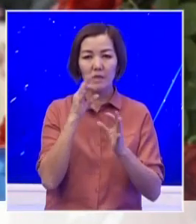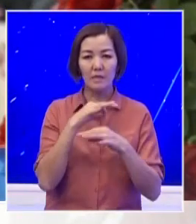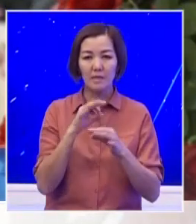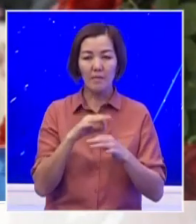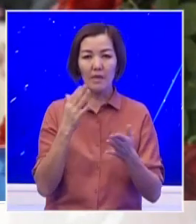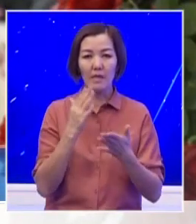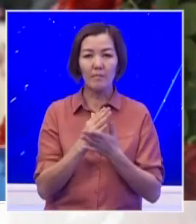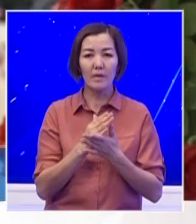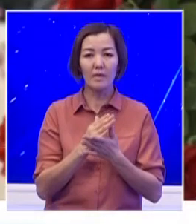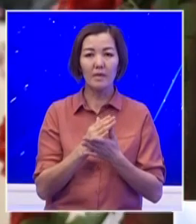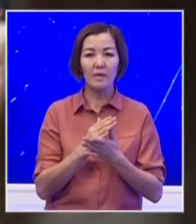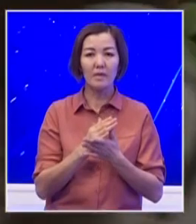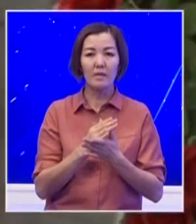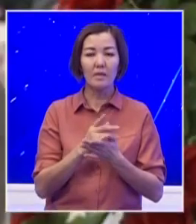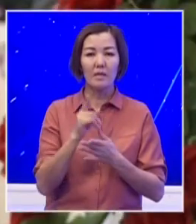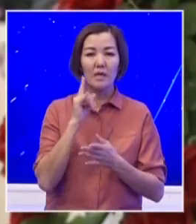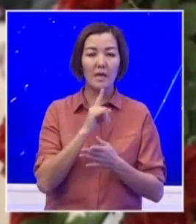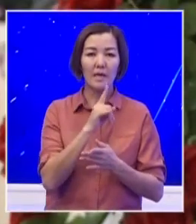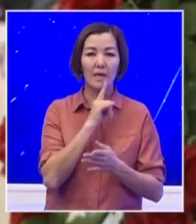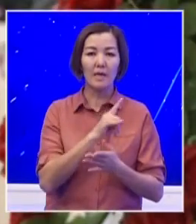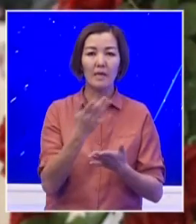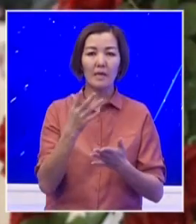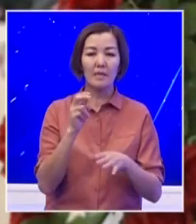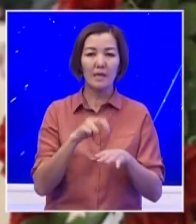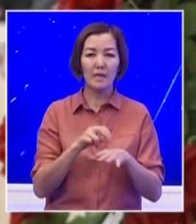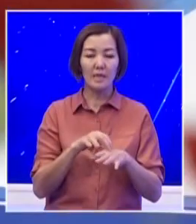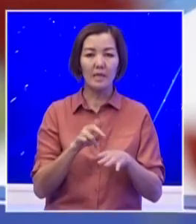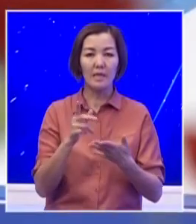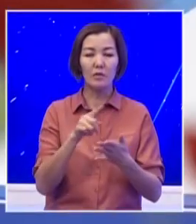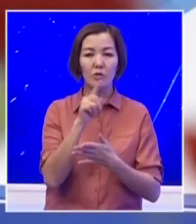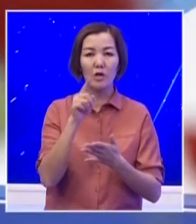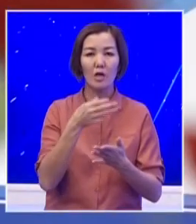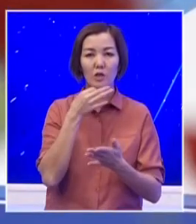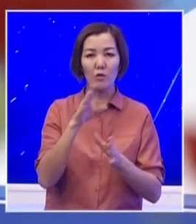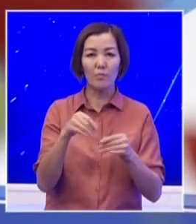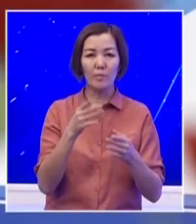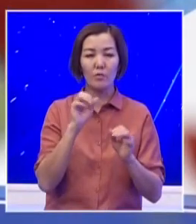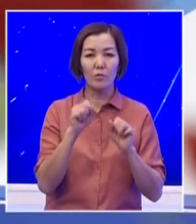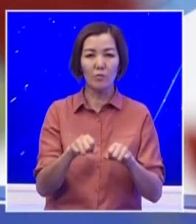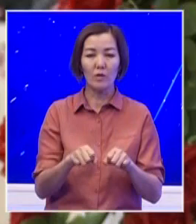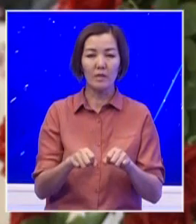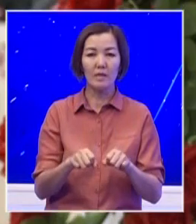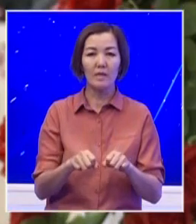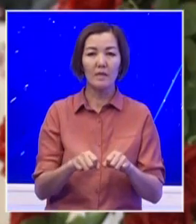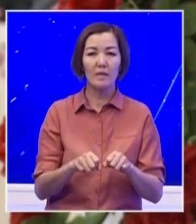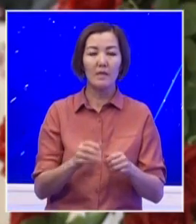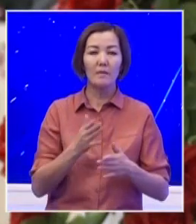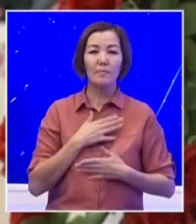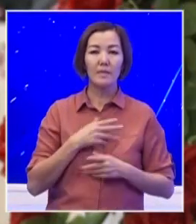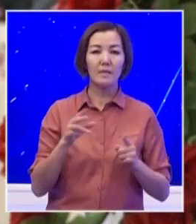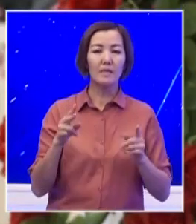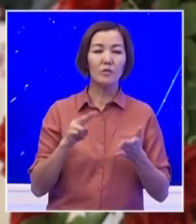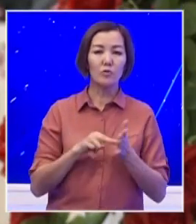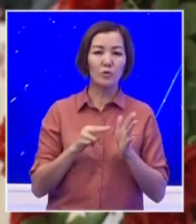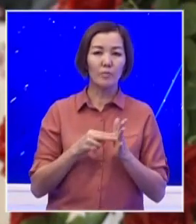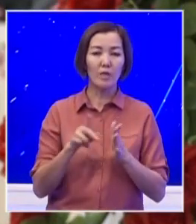күнінде ашық түрде жаңағы сіздердің сұрақтарыңызға жауап бере алады. Біздің басты мақсатымыз